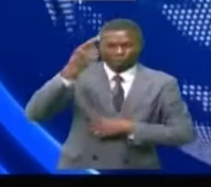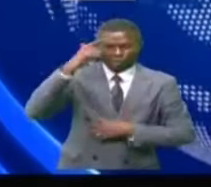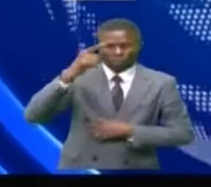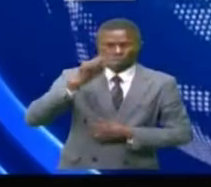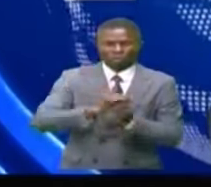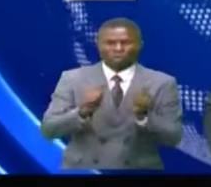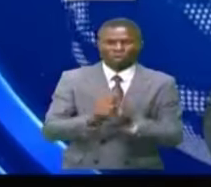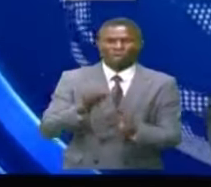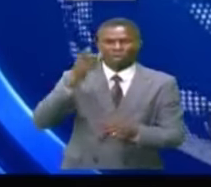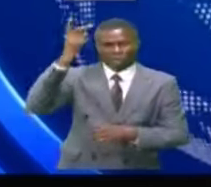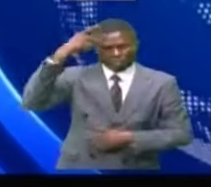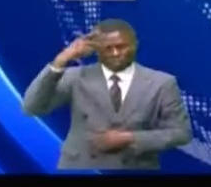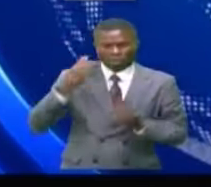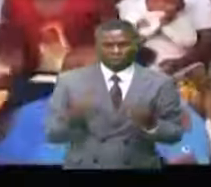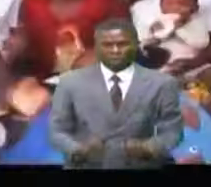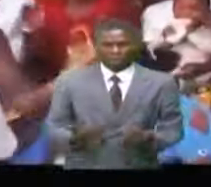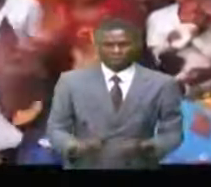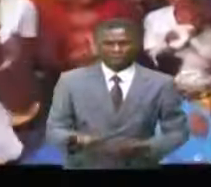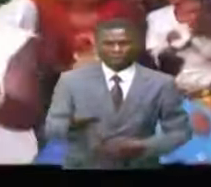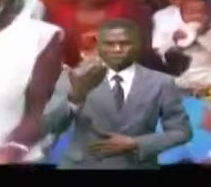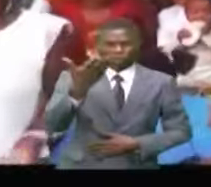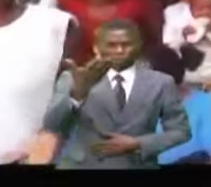engins politiques de l'heure.